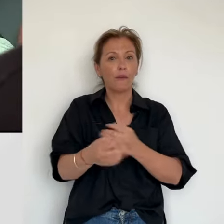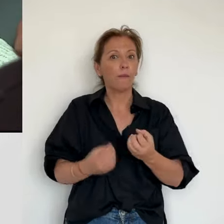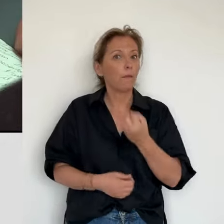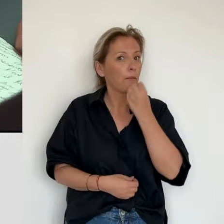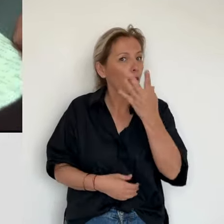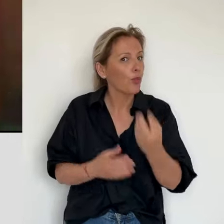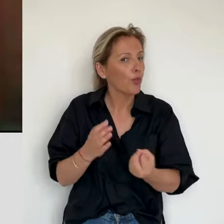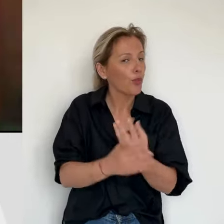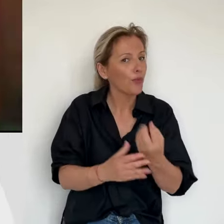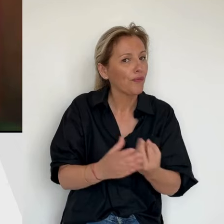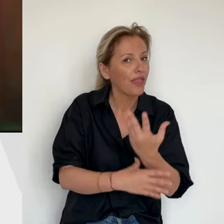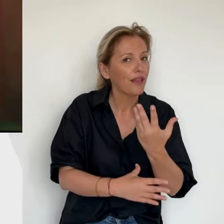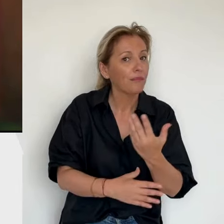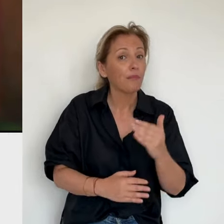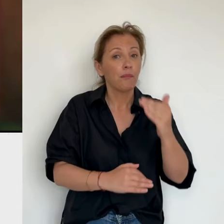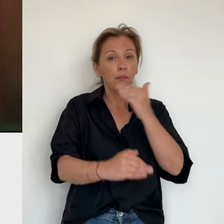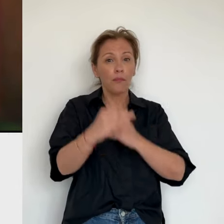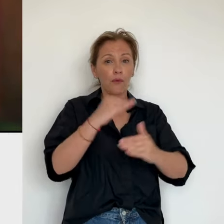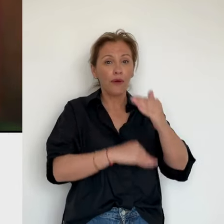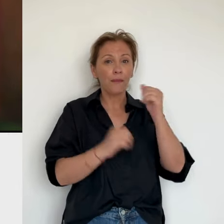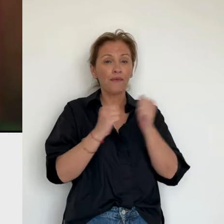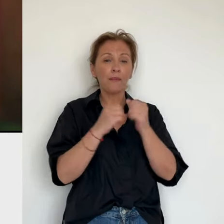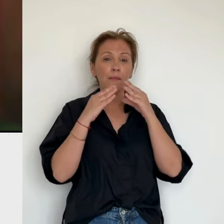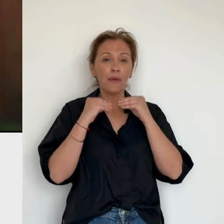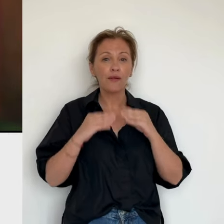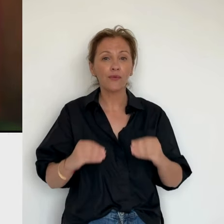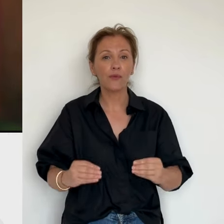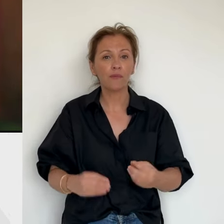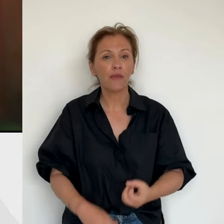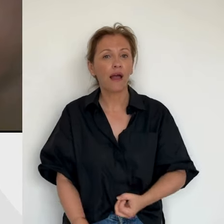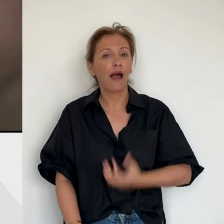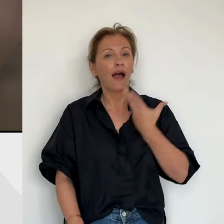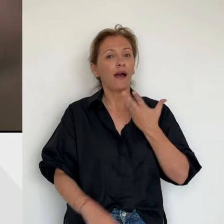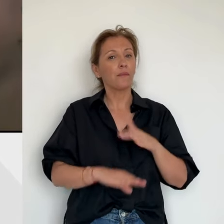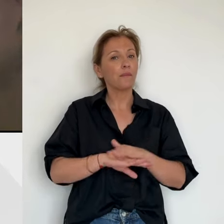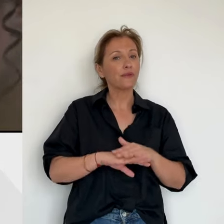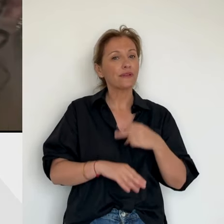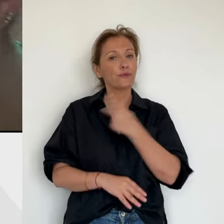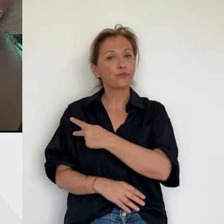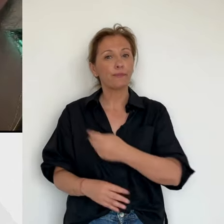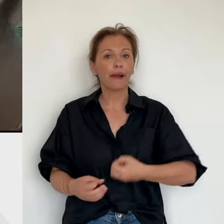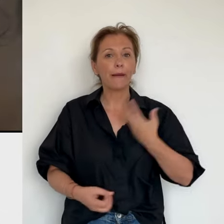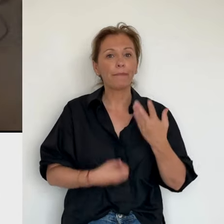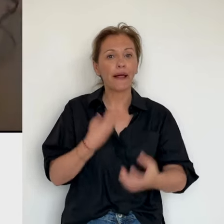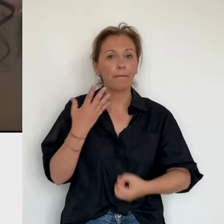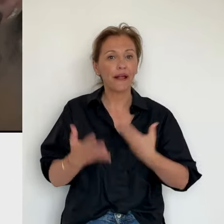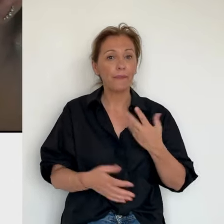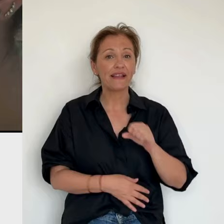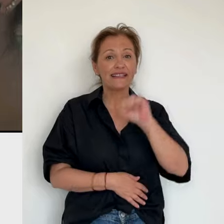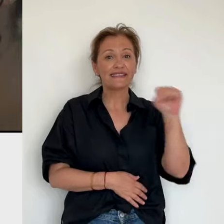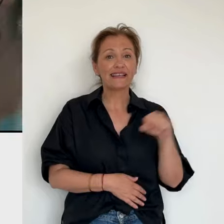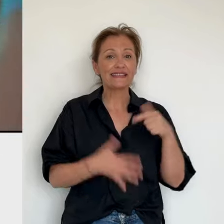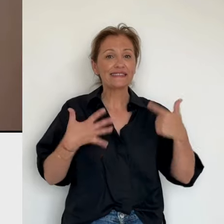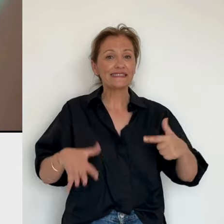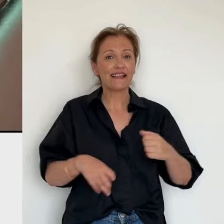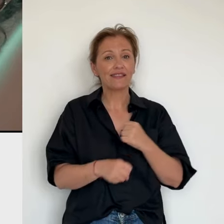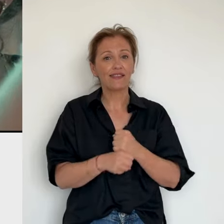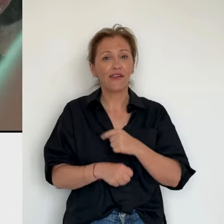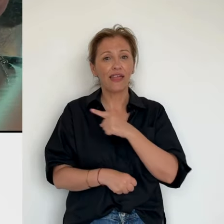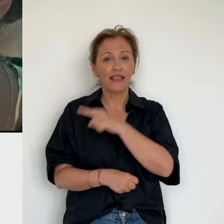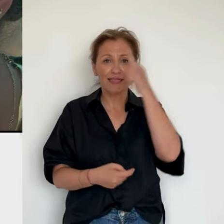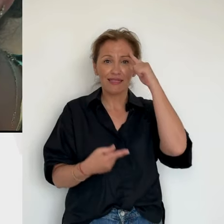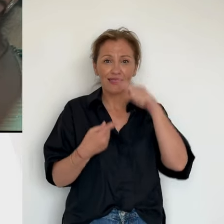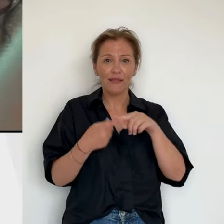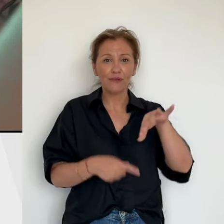bonheur. Avec Platon au menu et son art politique véritable, Cérine, 17 ans, a puisé les thèmes qu'elle dit maîtriser le